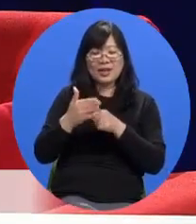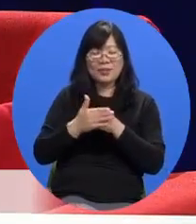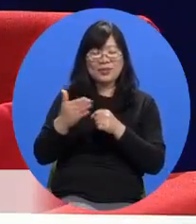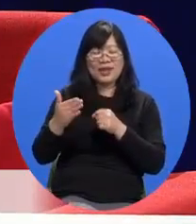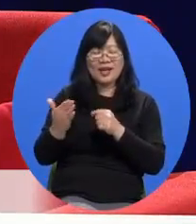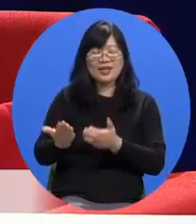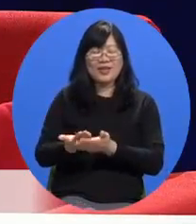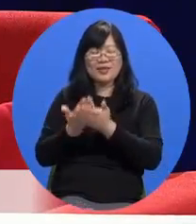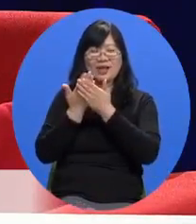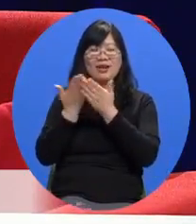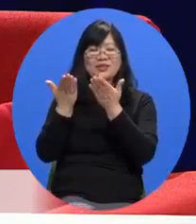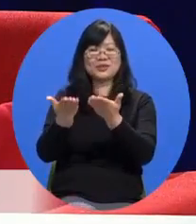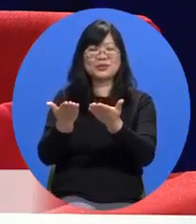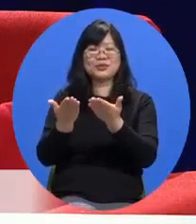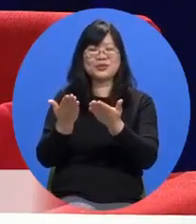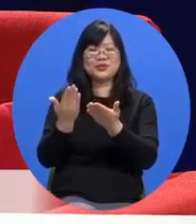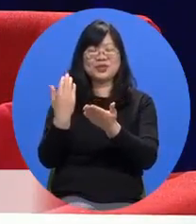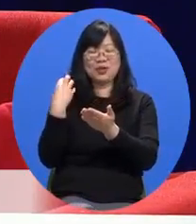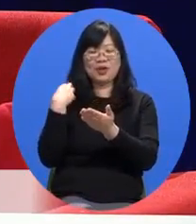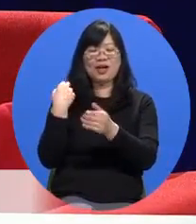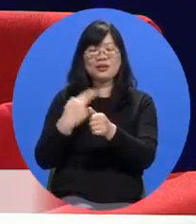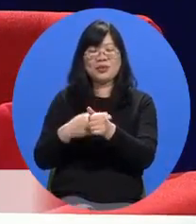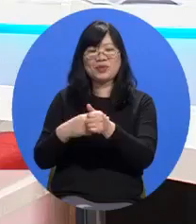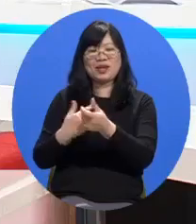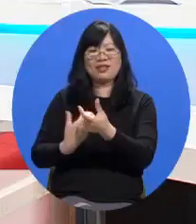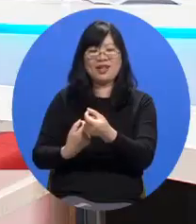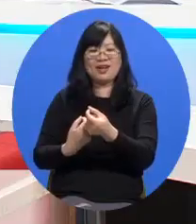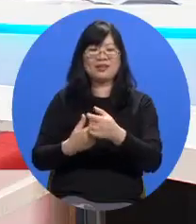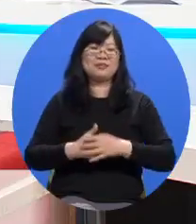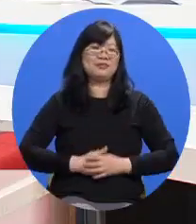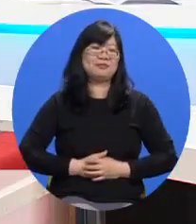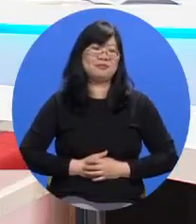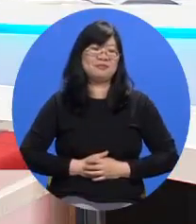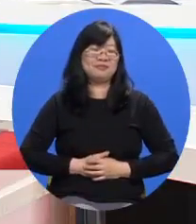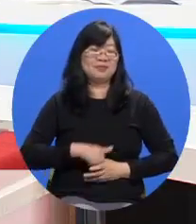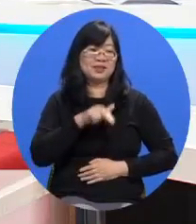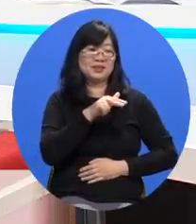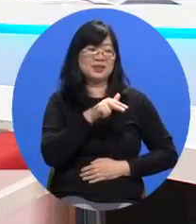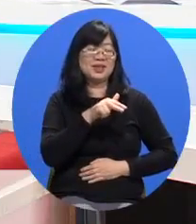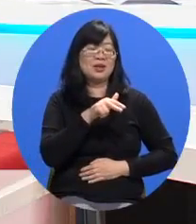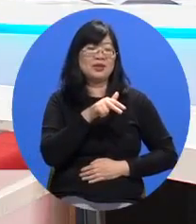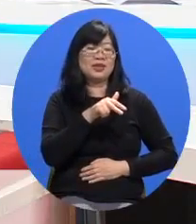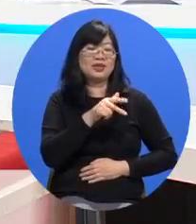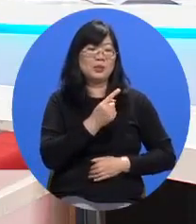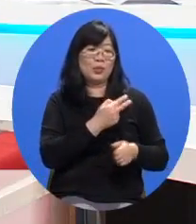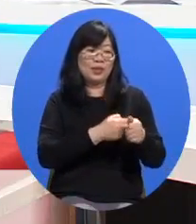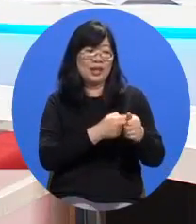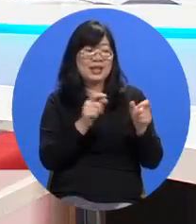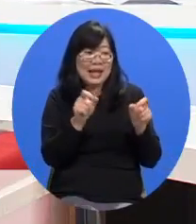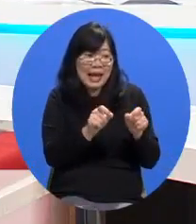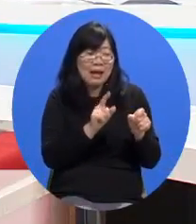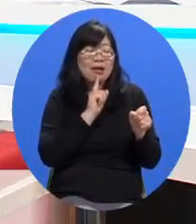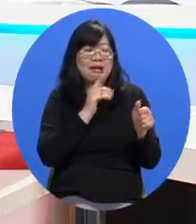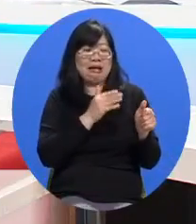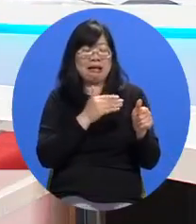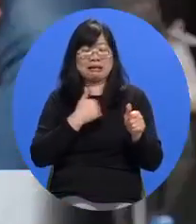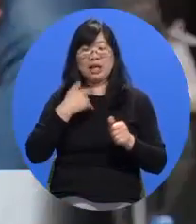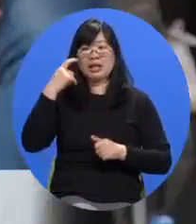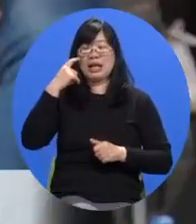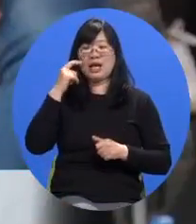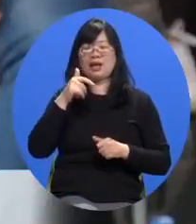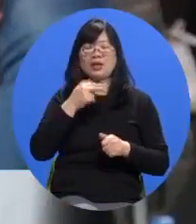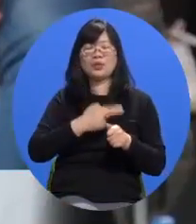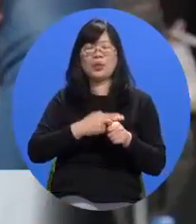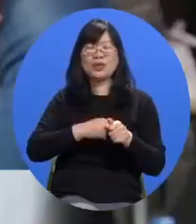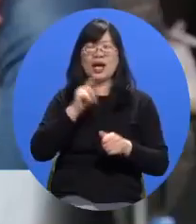성장시키는 그런 네. 게 교사가 아닐까 생각됩니다. 네, 죄송합니다. 자 우리 조현희 선생님 짧게 부탁드리겠습니다. 네, 제가 생각한